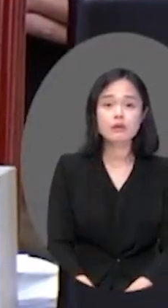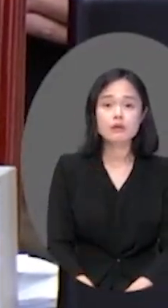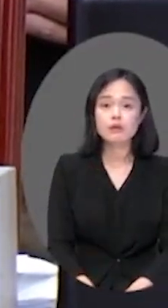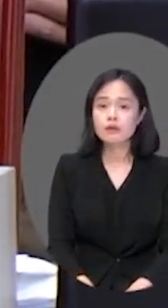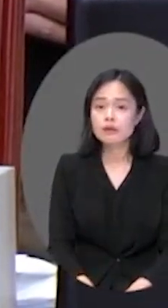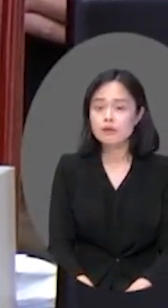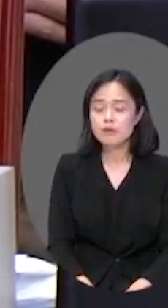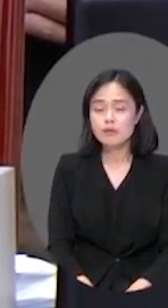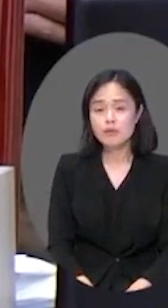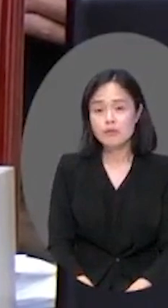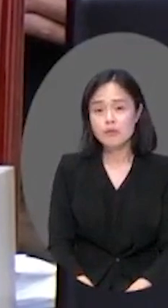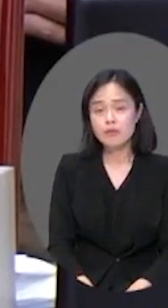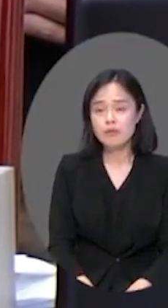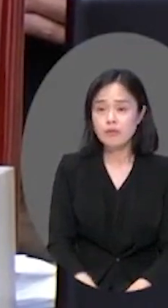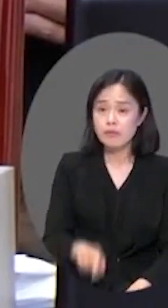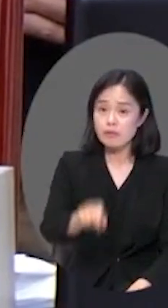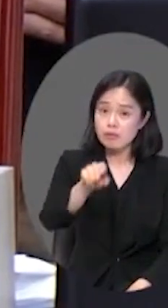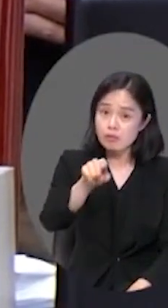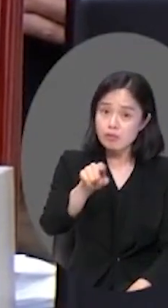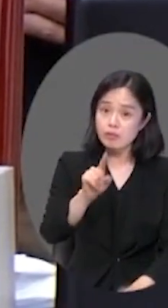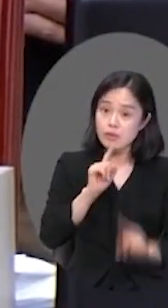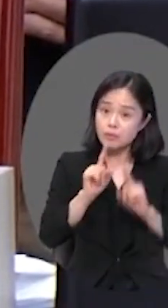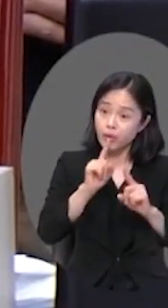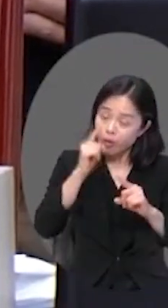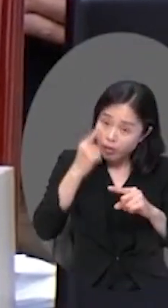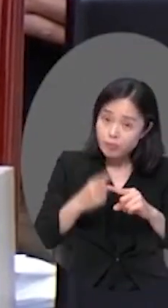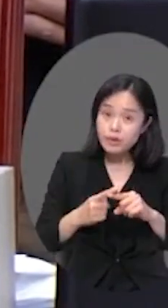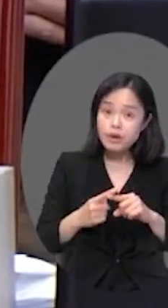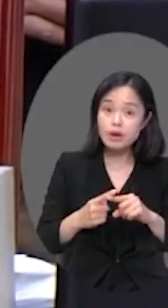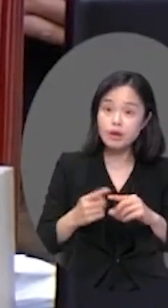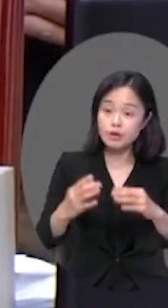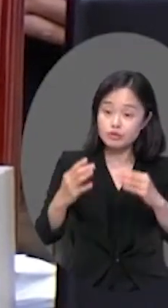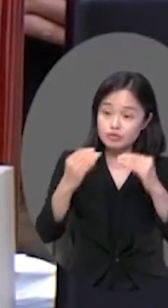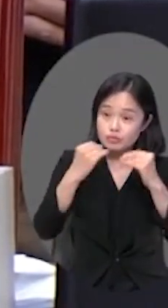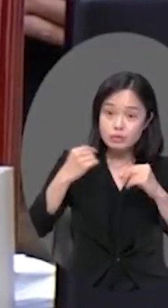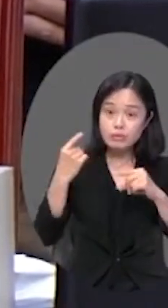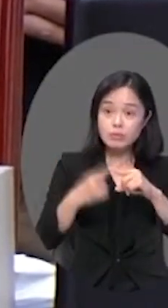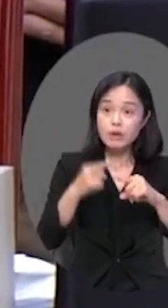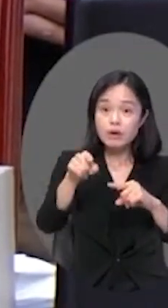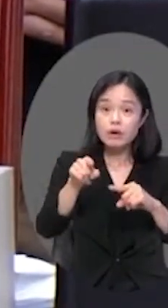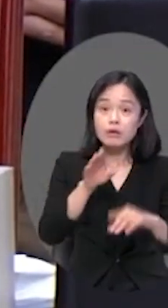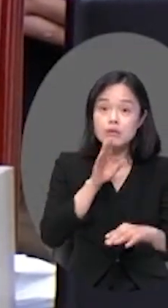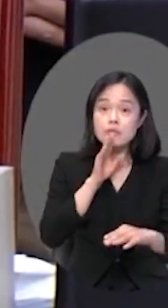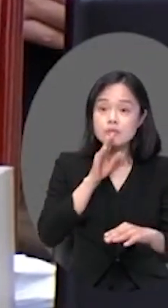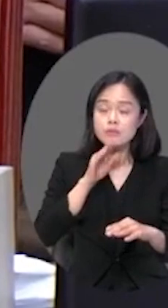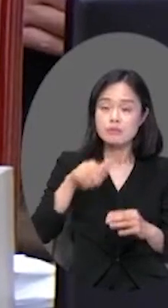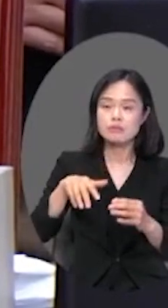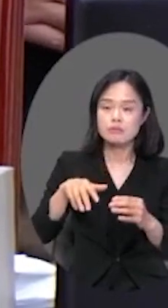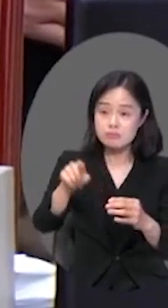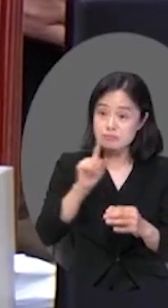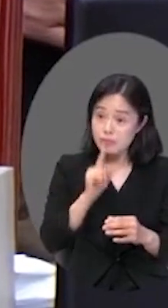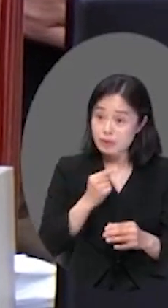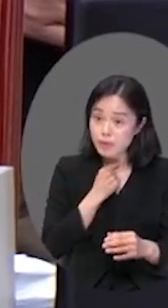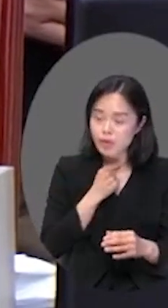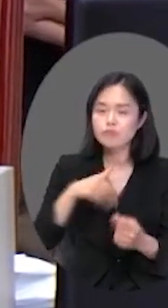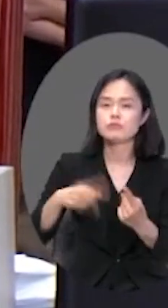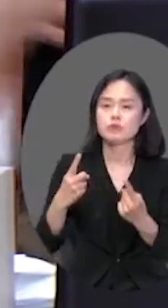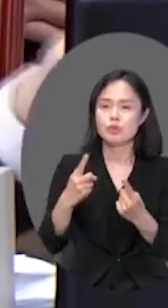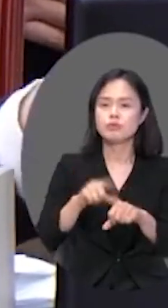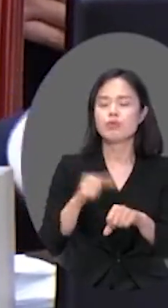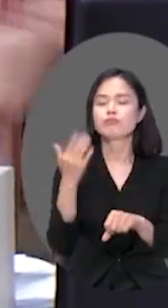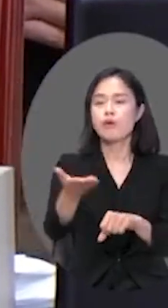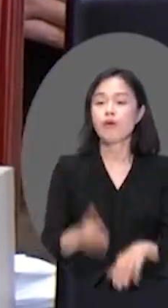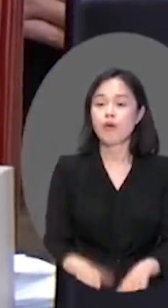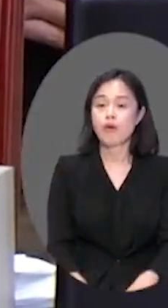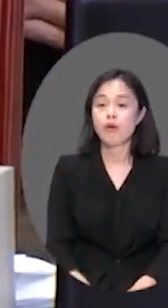아니 근데 본인이 중단한 것처럼 얘기했기 때문에 1분 남았어요? 아 1초. 1초 하세요. 아닙니다. 저 말할